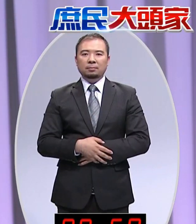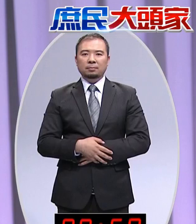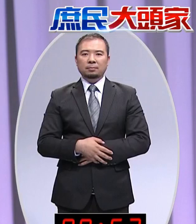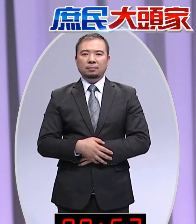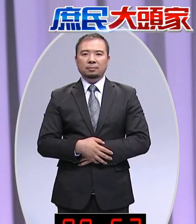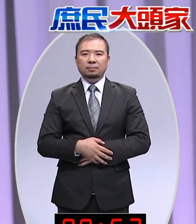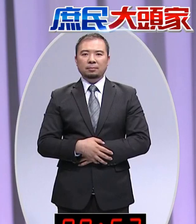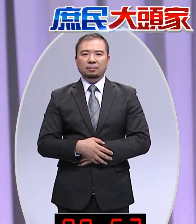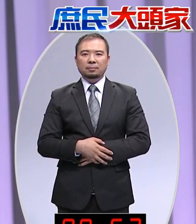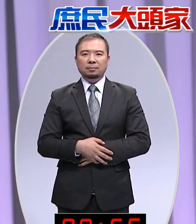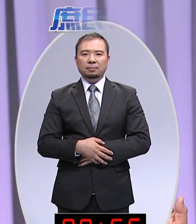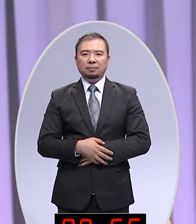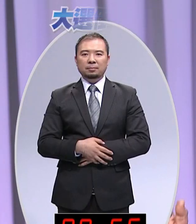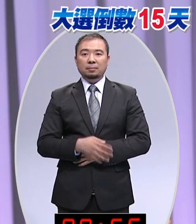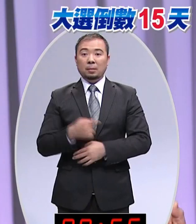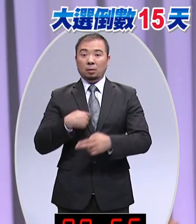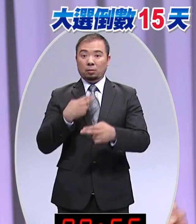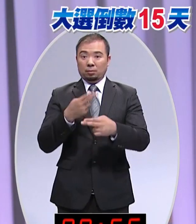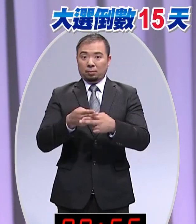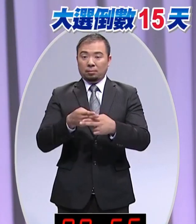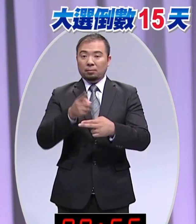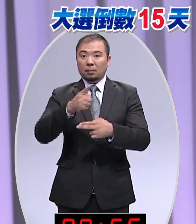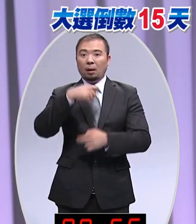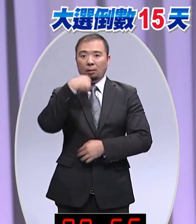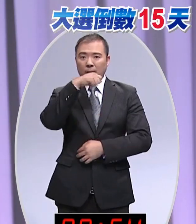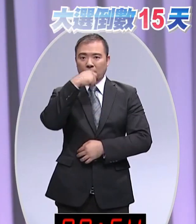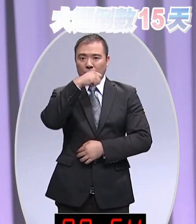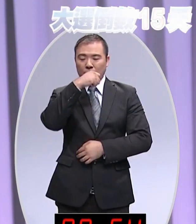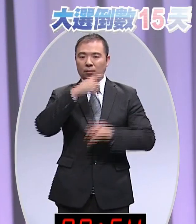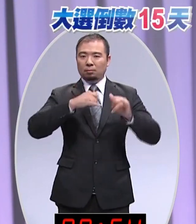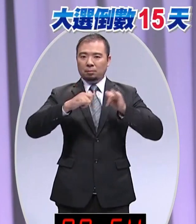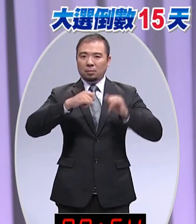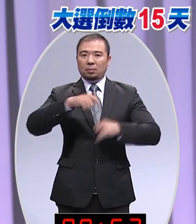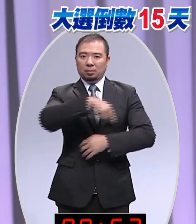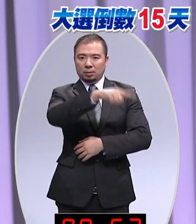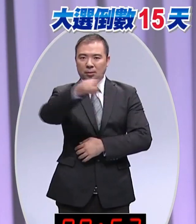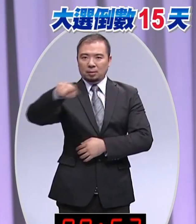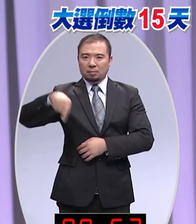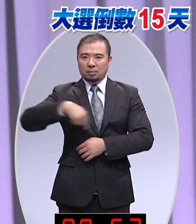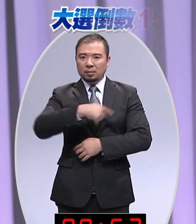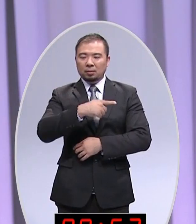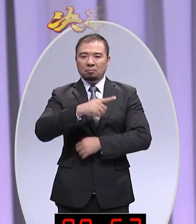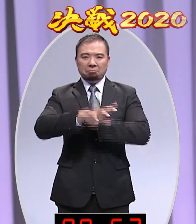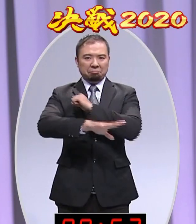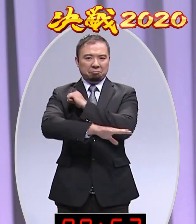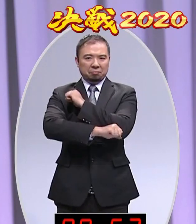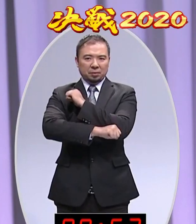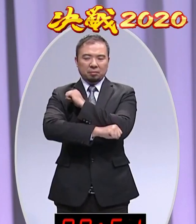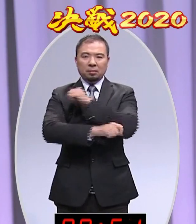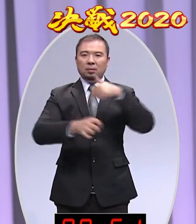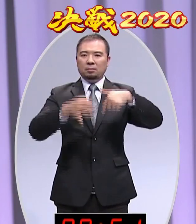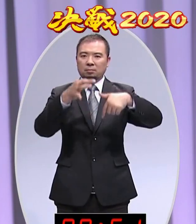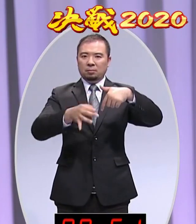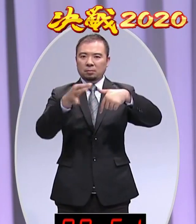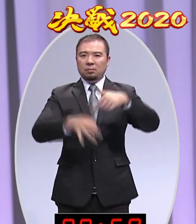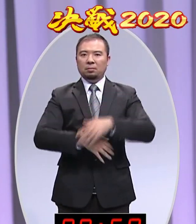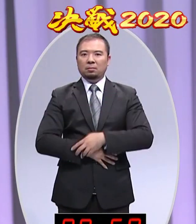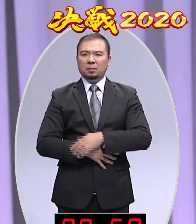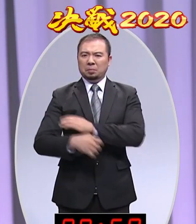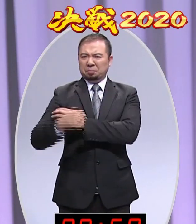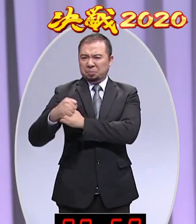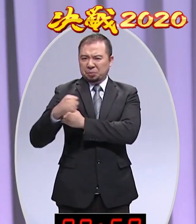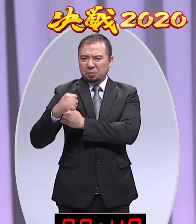最喜欢的那一个基本的价值：爱拼才会